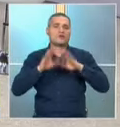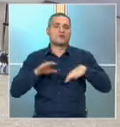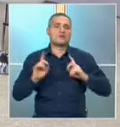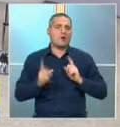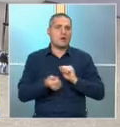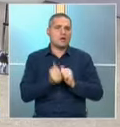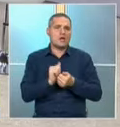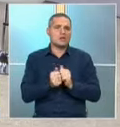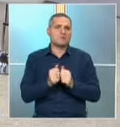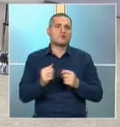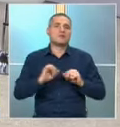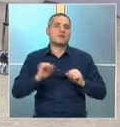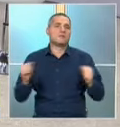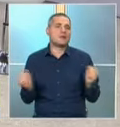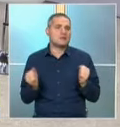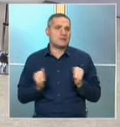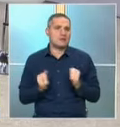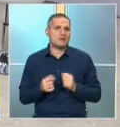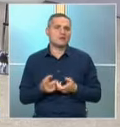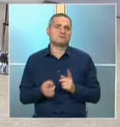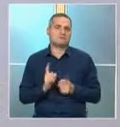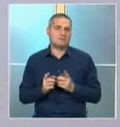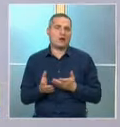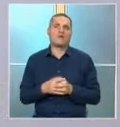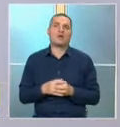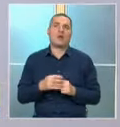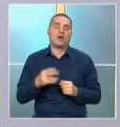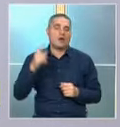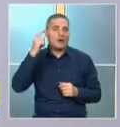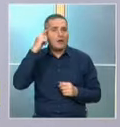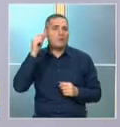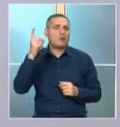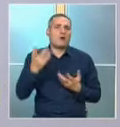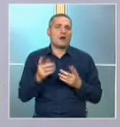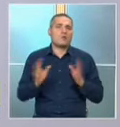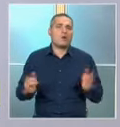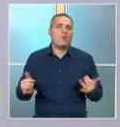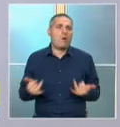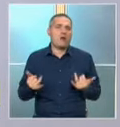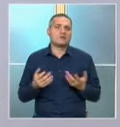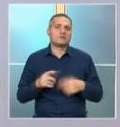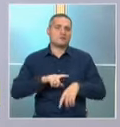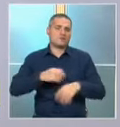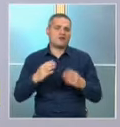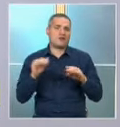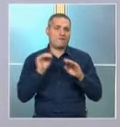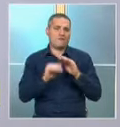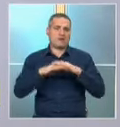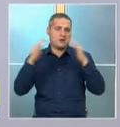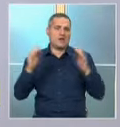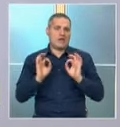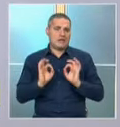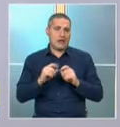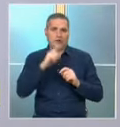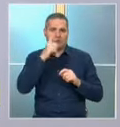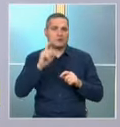да спортуват и през зимата. Предполагам, че много по-лесно се провеждат часовете. Така ли е,